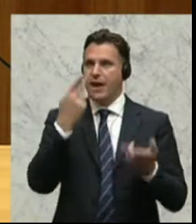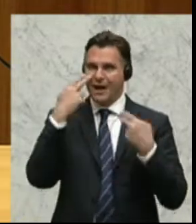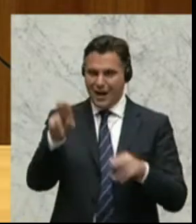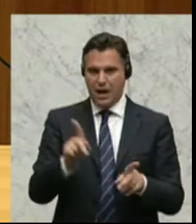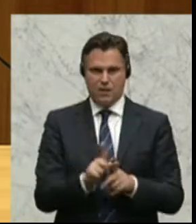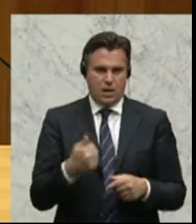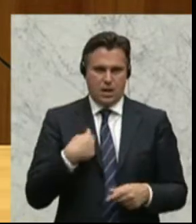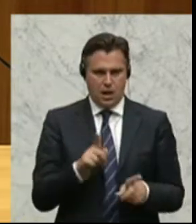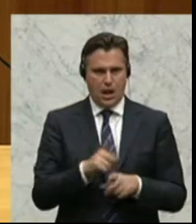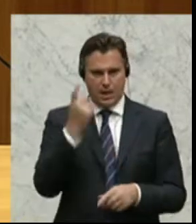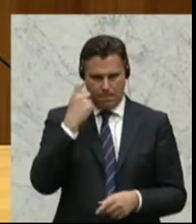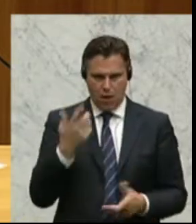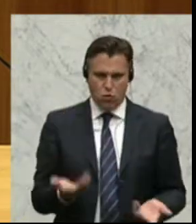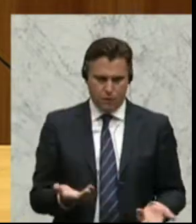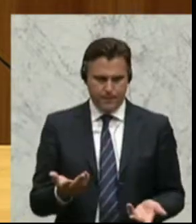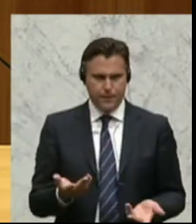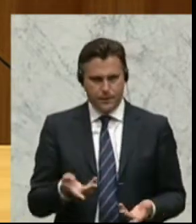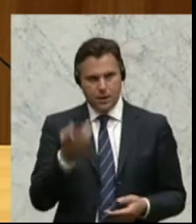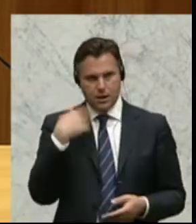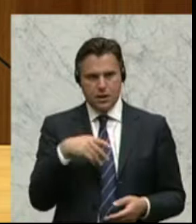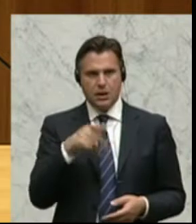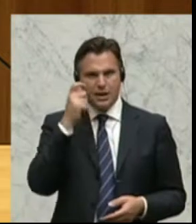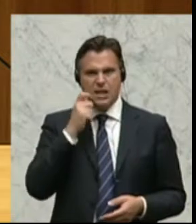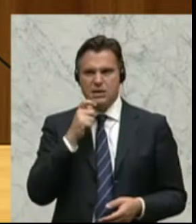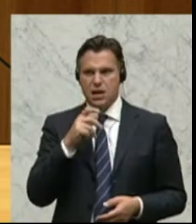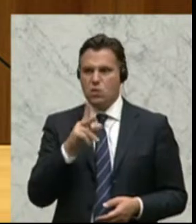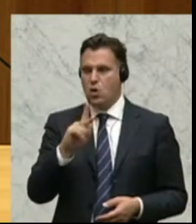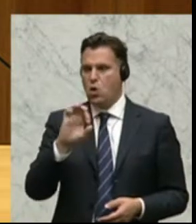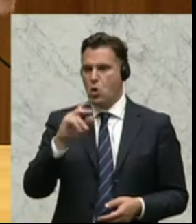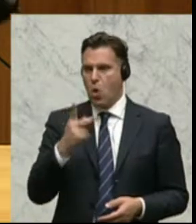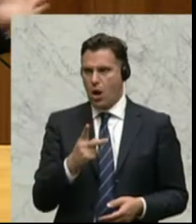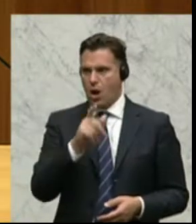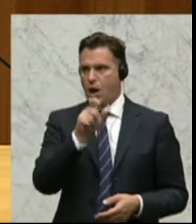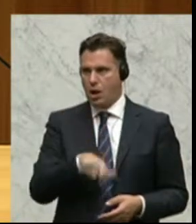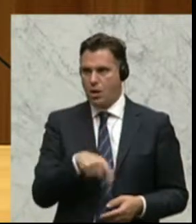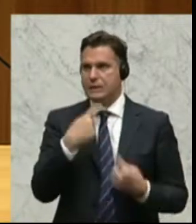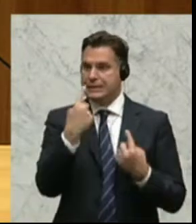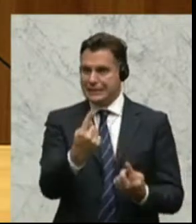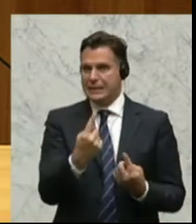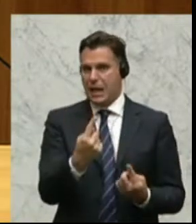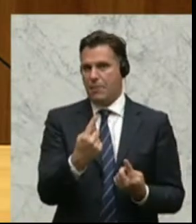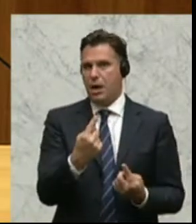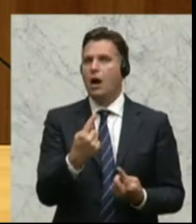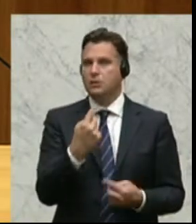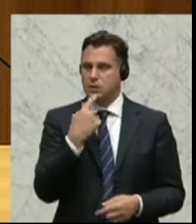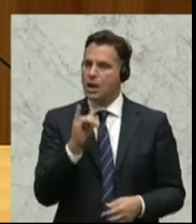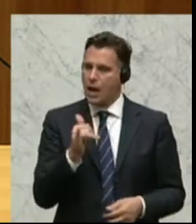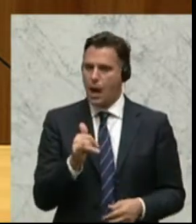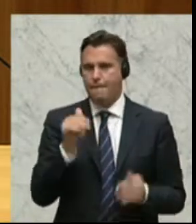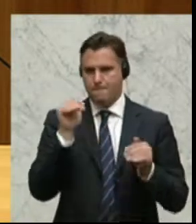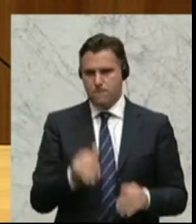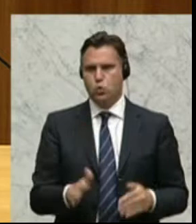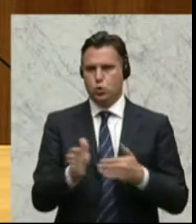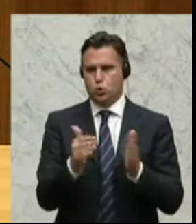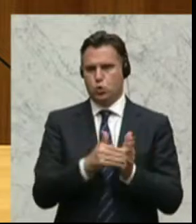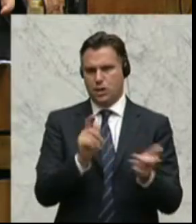Zitat Ende vom Christian Köck, der einer von denen ist, die auch sagen, es muss hier eine Systemänderung geben. Und